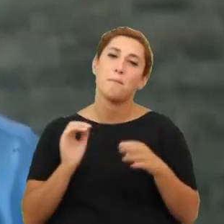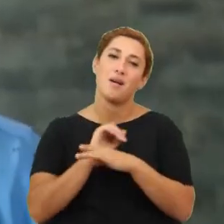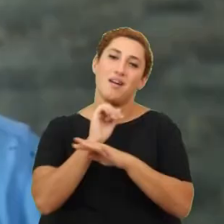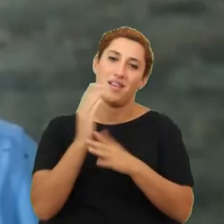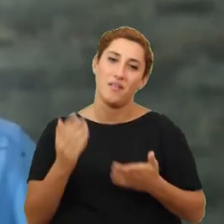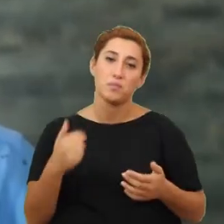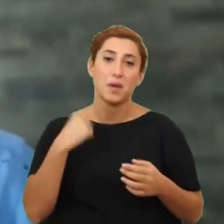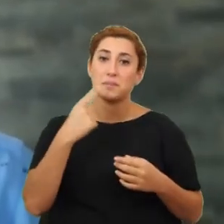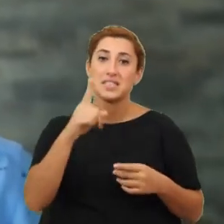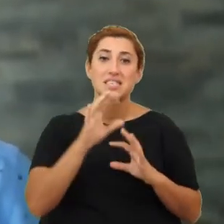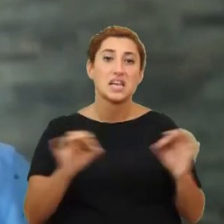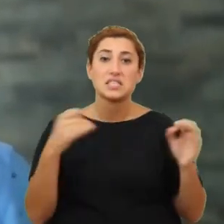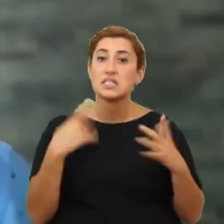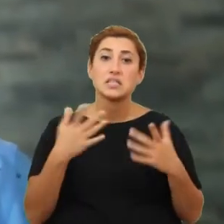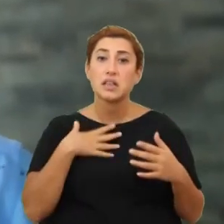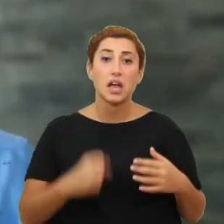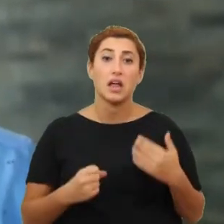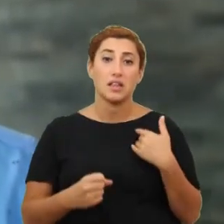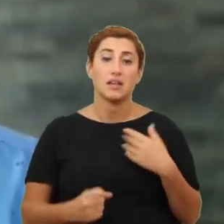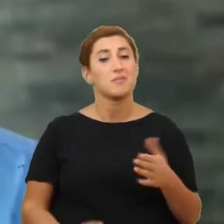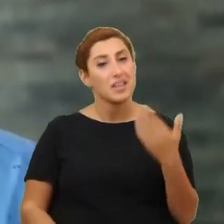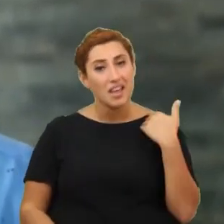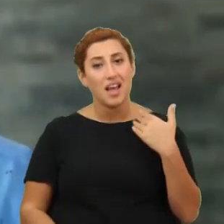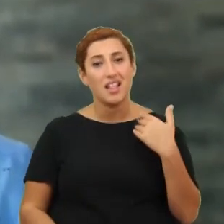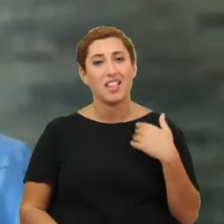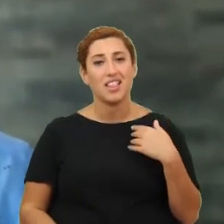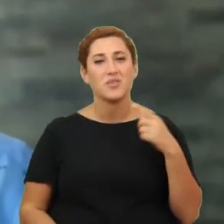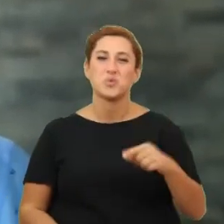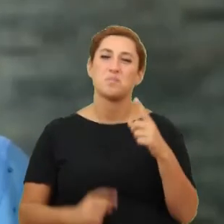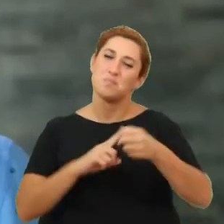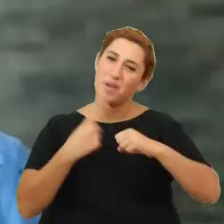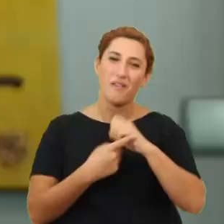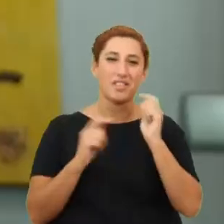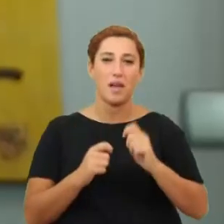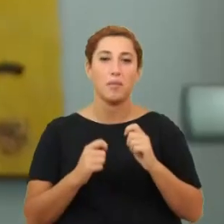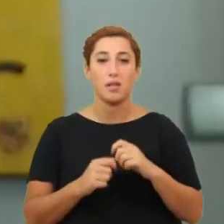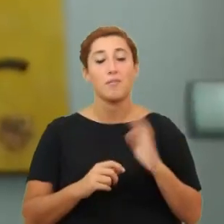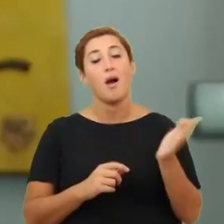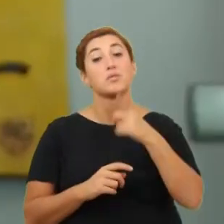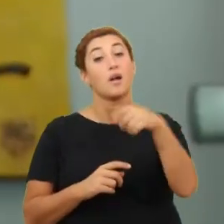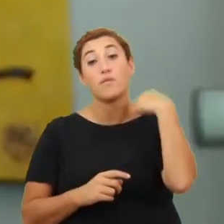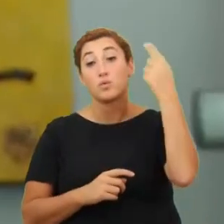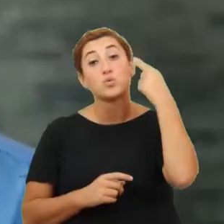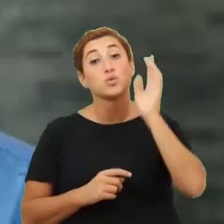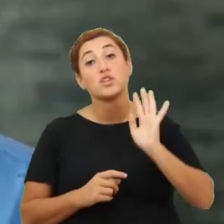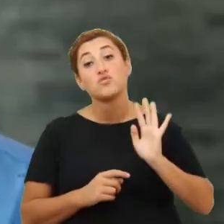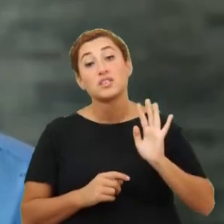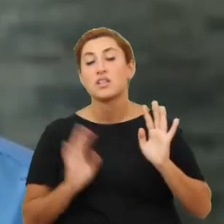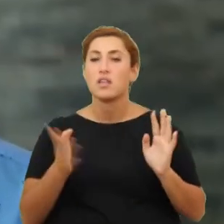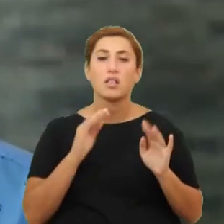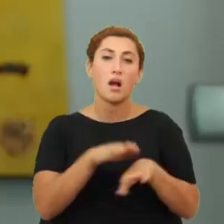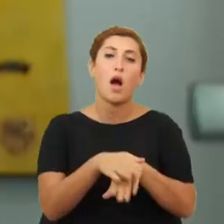hayatım. Ben bir yıl sensizliğe nasıl dayanırım? Gel ayağım alışsın, şunu bir hafta yapalım. Artık onu sen düşüneceksin.